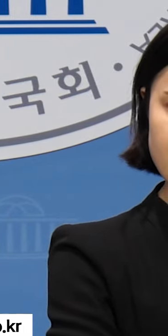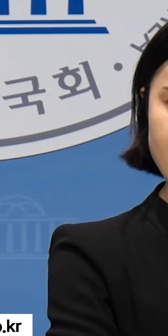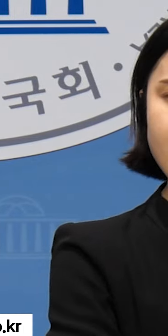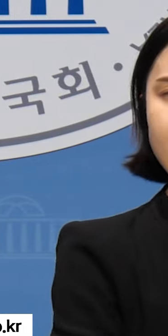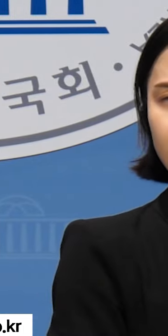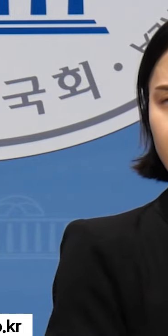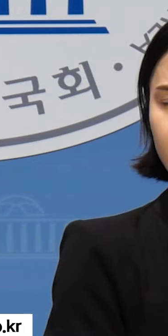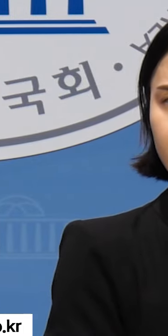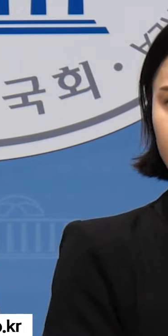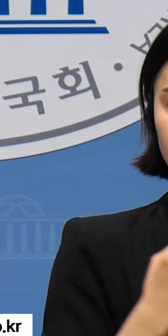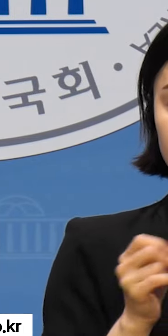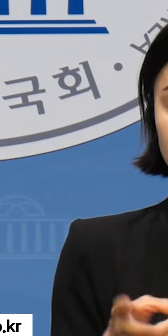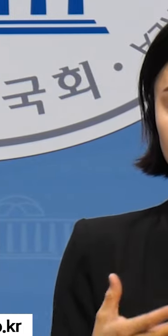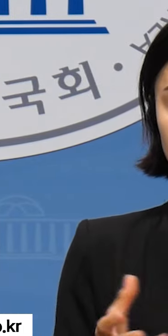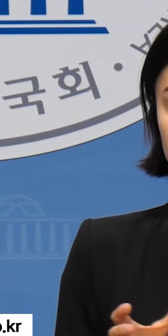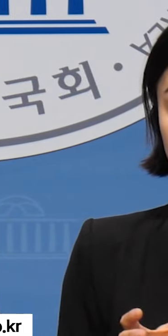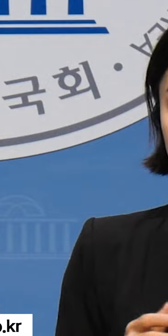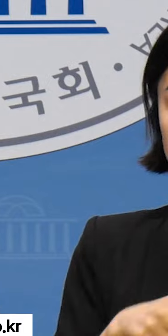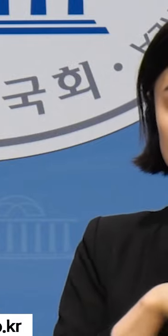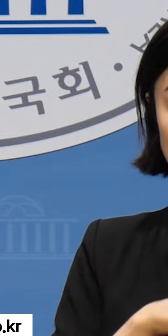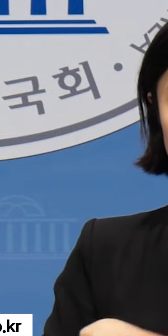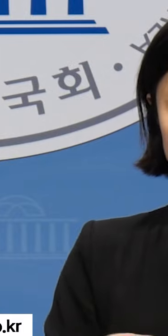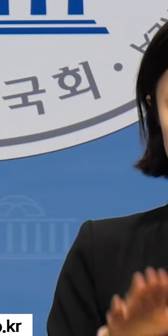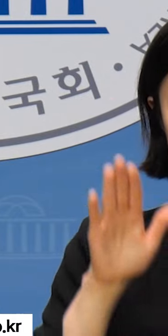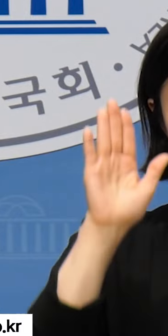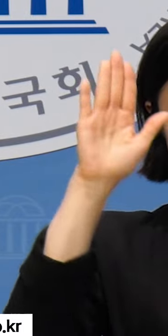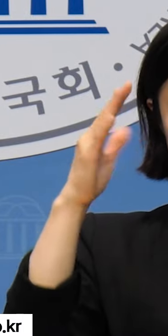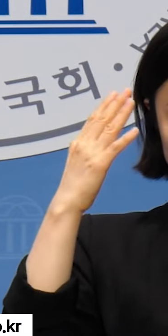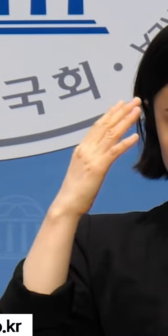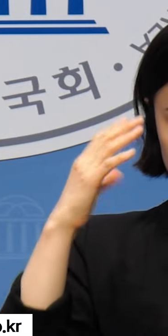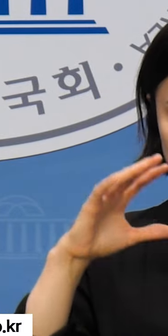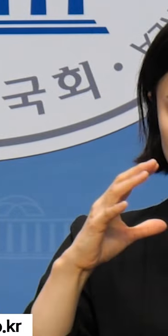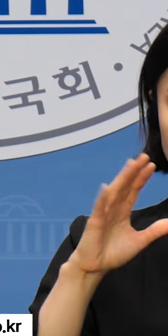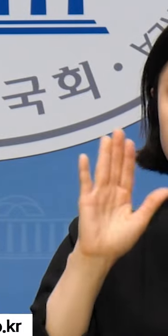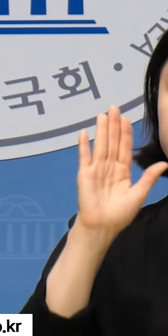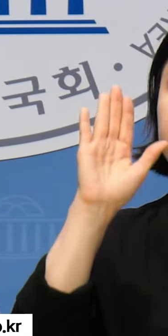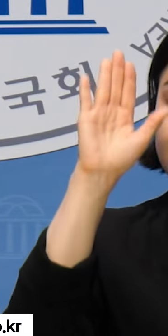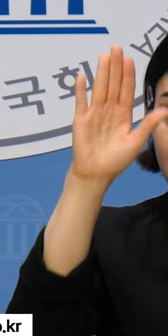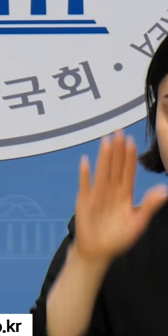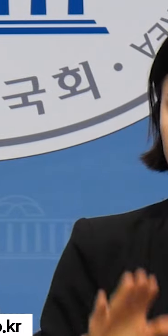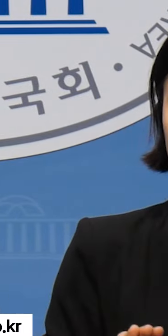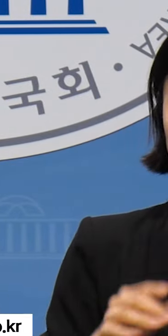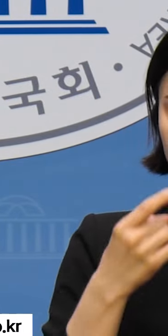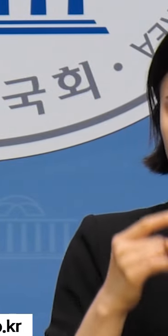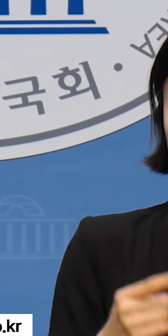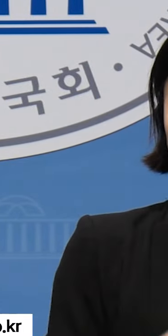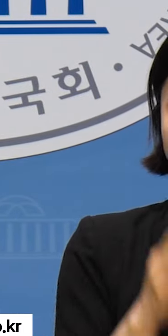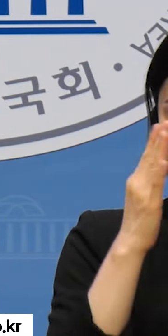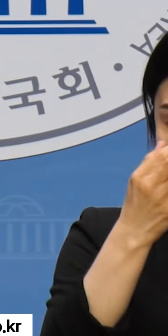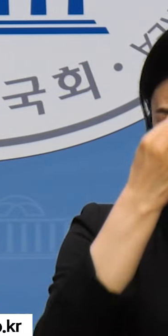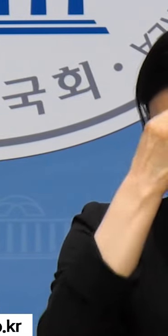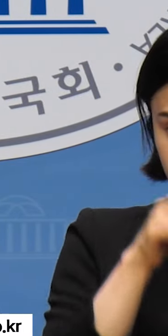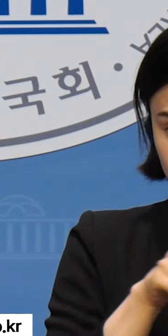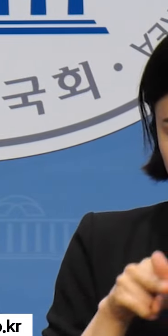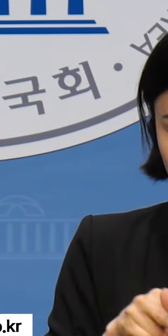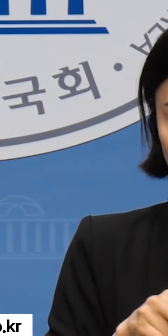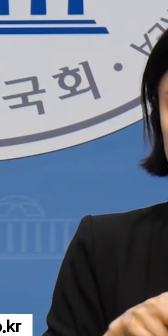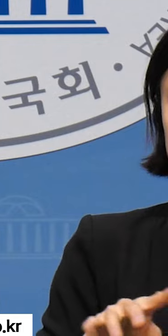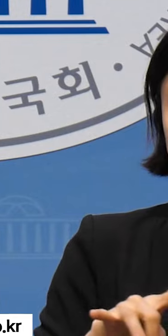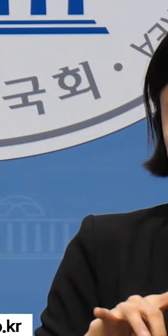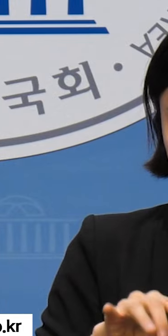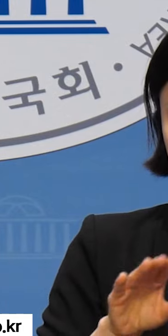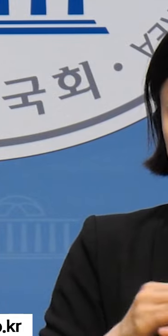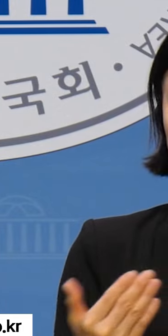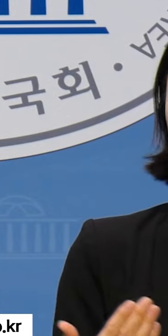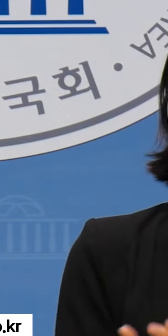의원들은 앞으로 대한민국의 미래, 우리나라의 과학기술정보통신발전, 공정방송, K-웨이브 진흥을